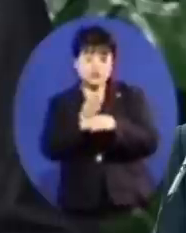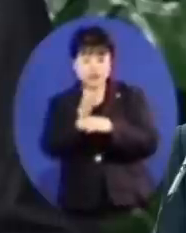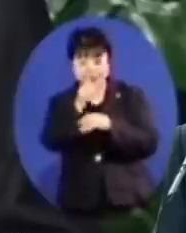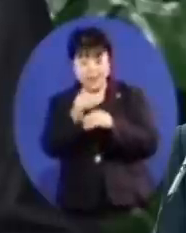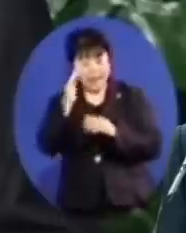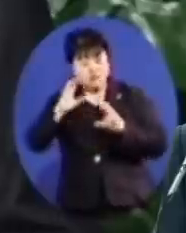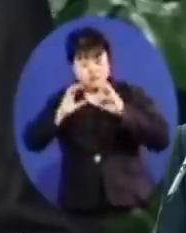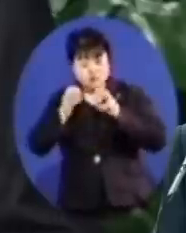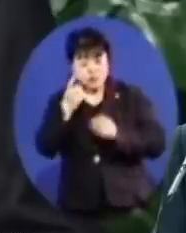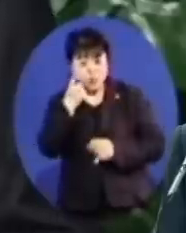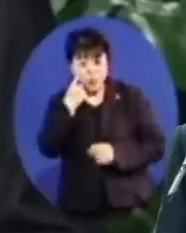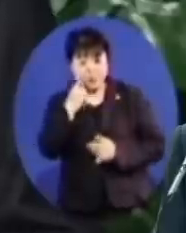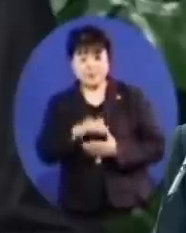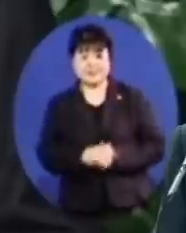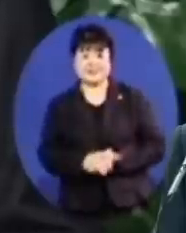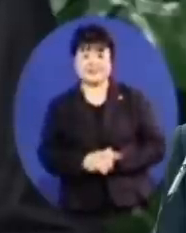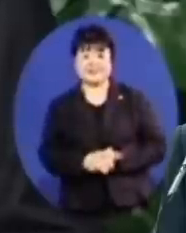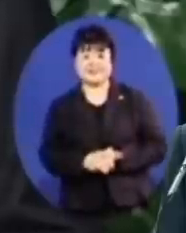한국에